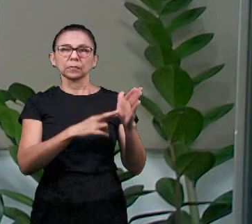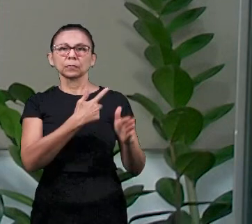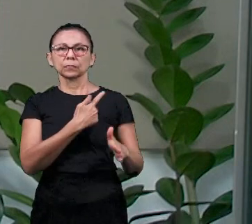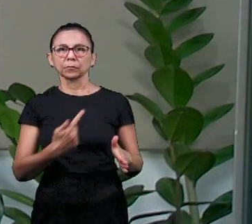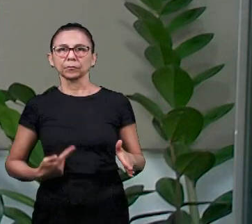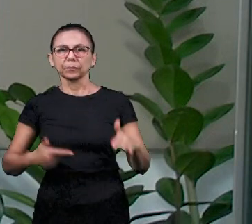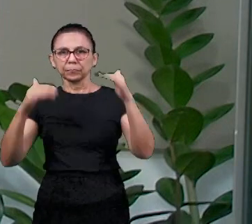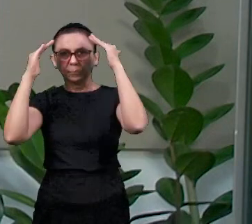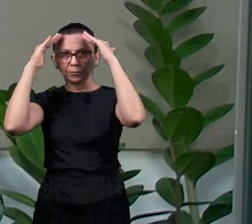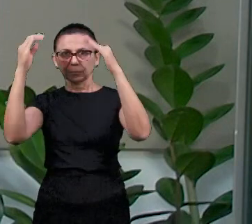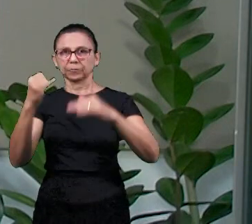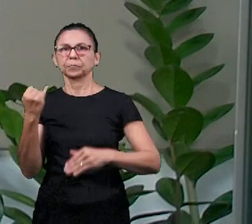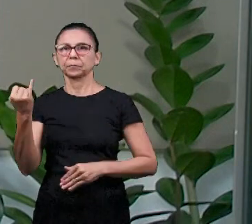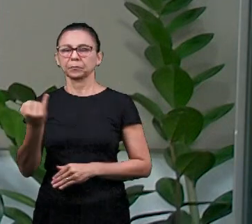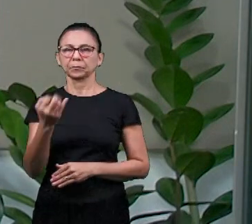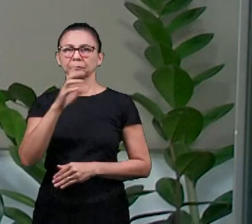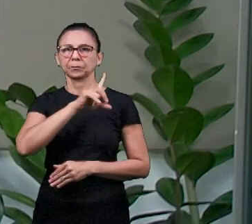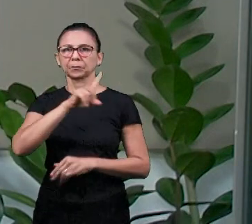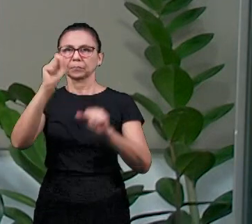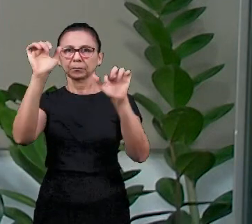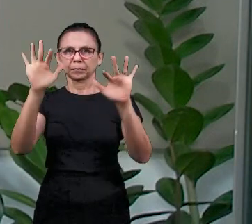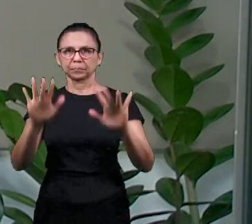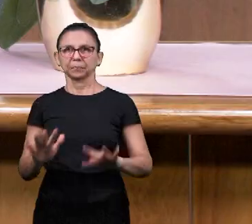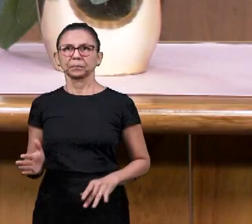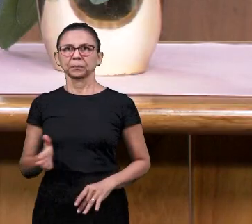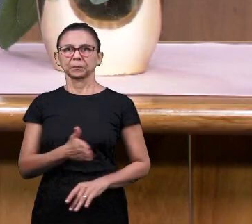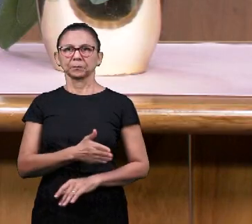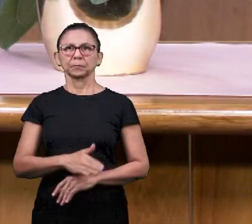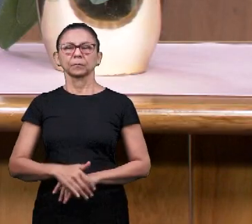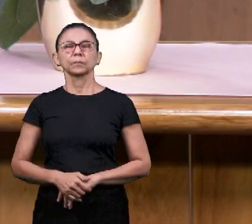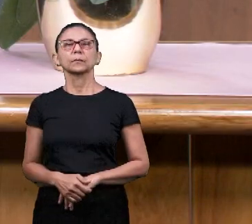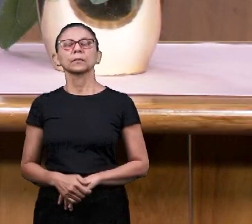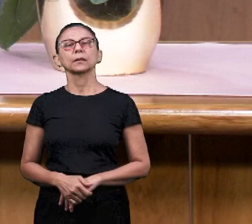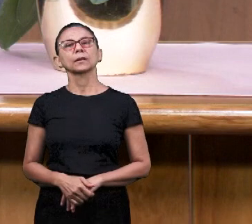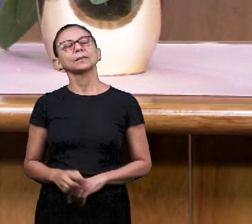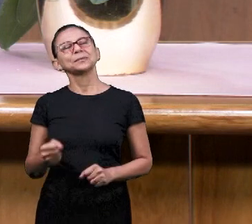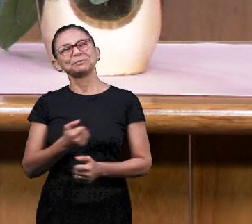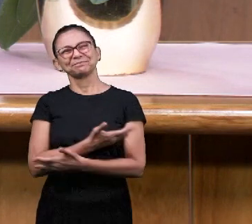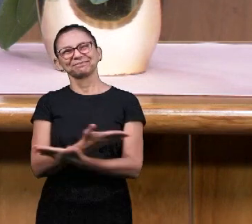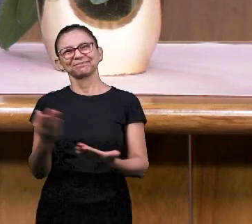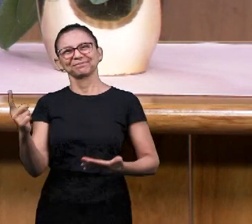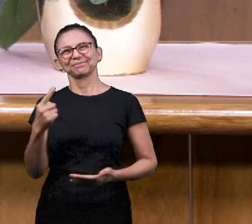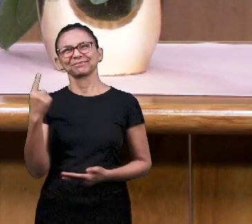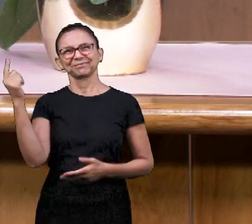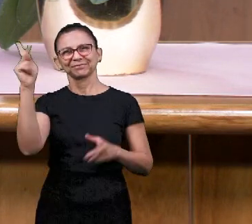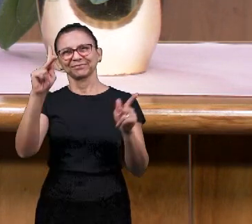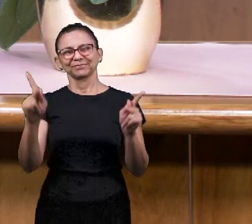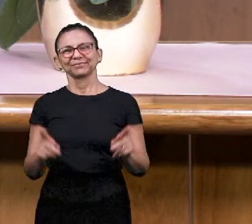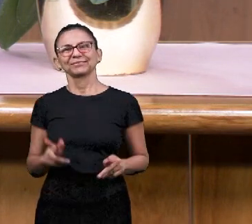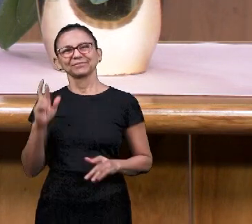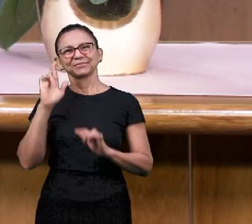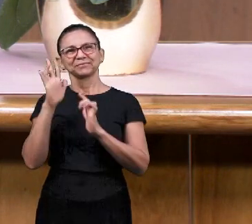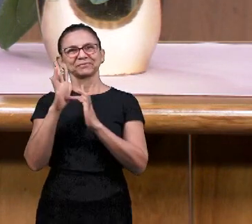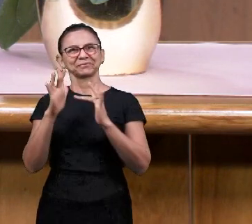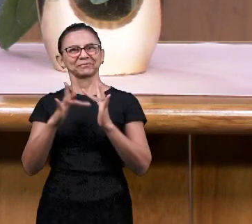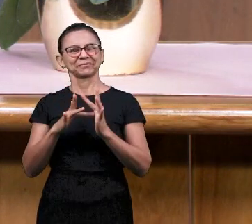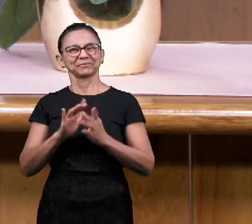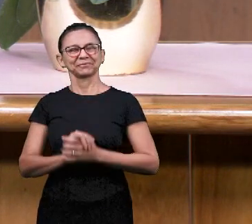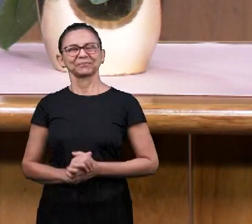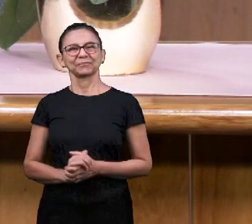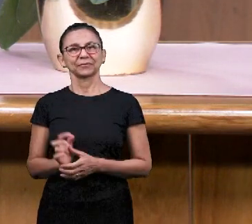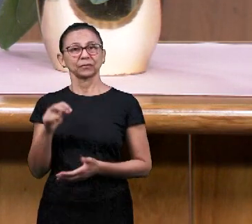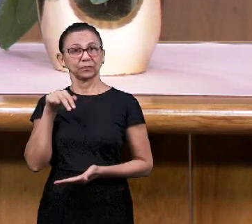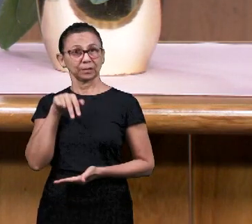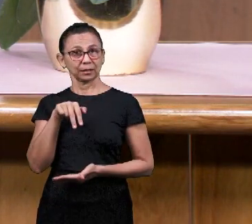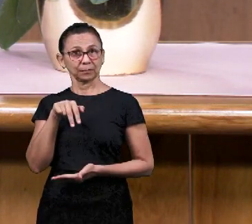La paix du Seigneur, que Dieu nous bénisse à tous. Je veux saluer à tous les frères et sœurs dans la paix du Seigneur Jésus. Mes frères et sœurs, nous sommes ici pour donner